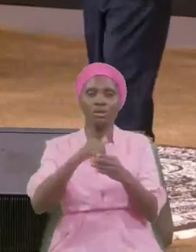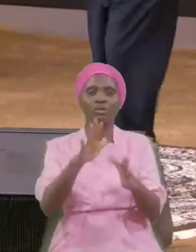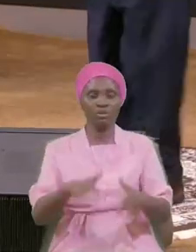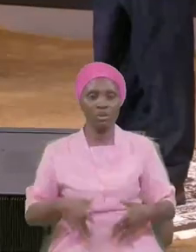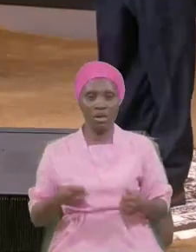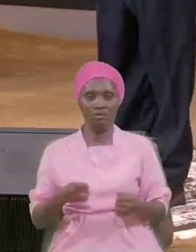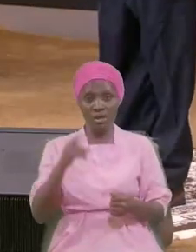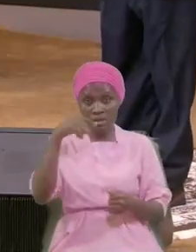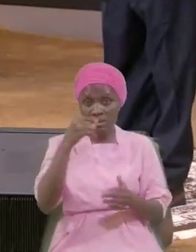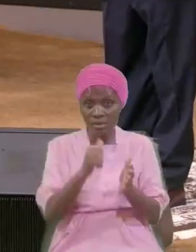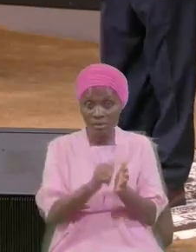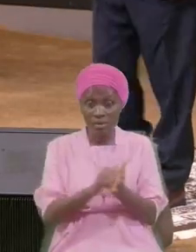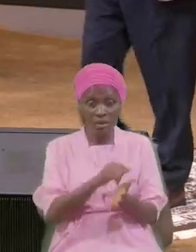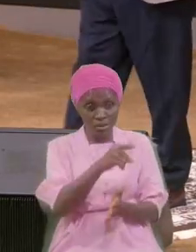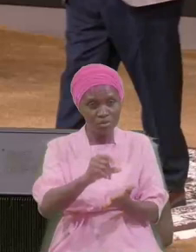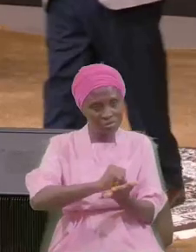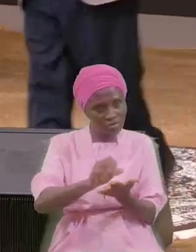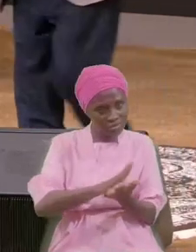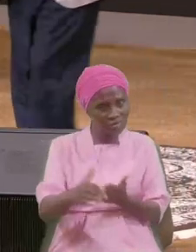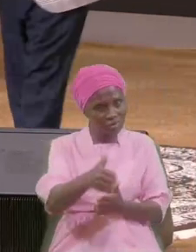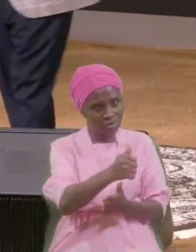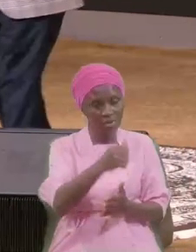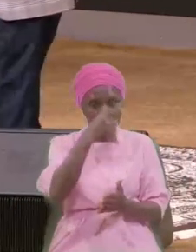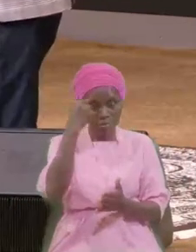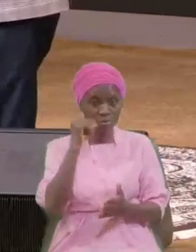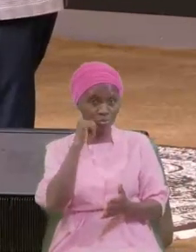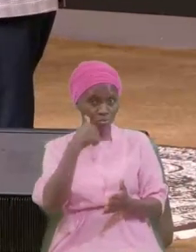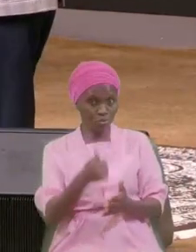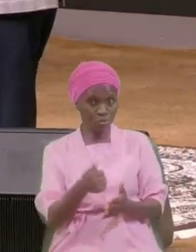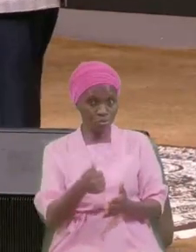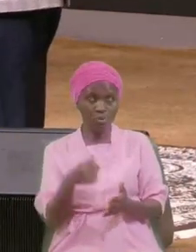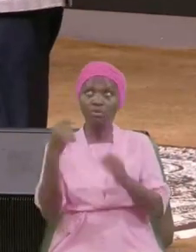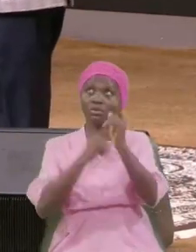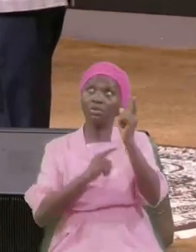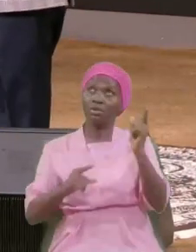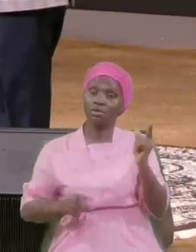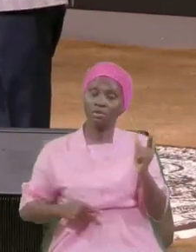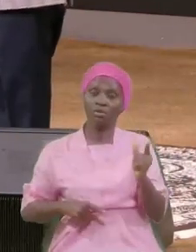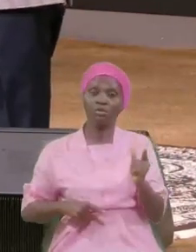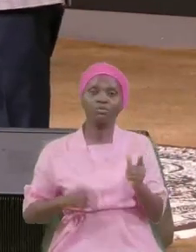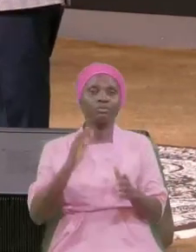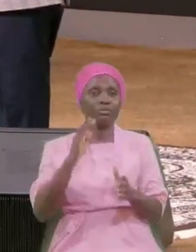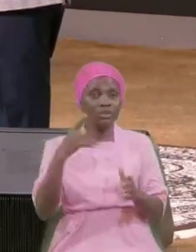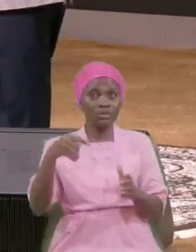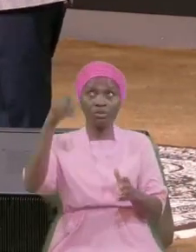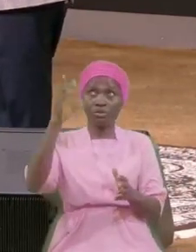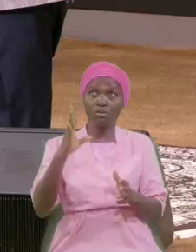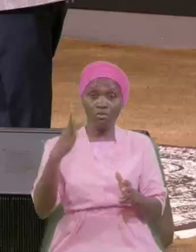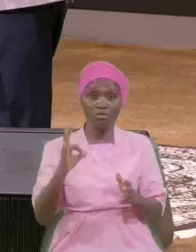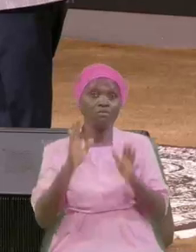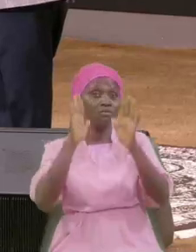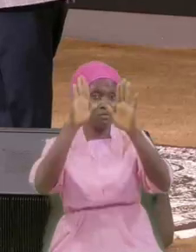dit, sanctifiez-vous, car demain, l'Éternel, le Dieu des